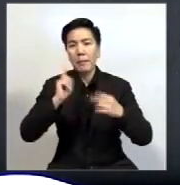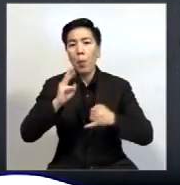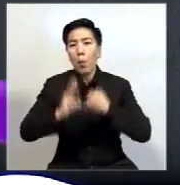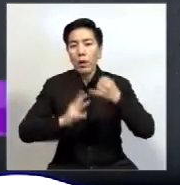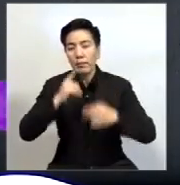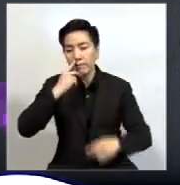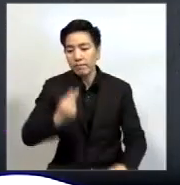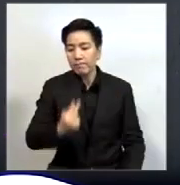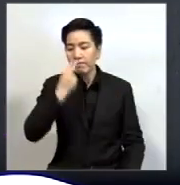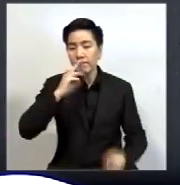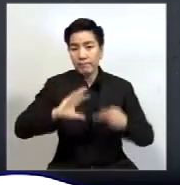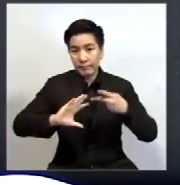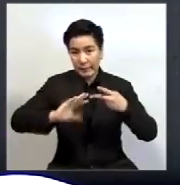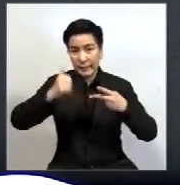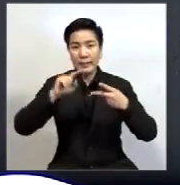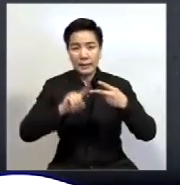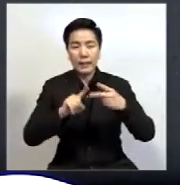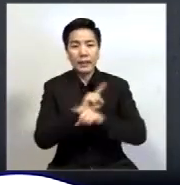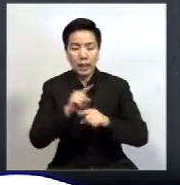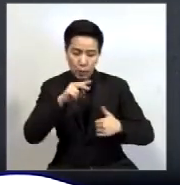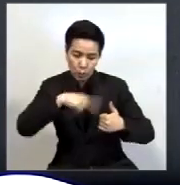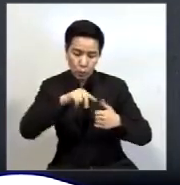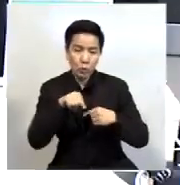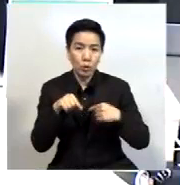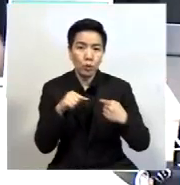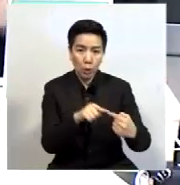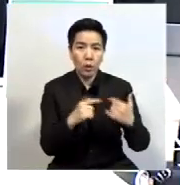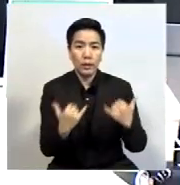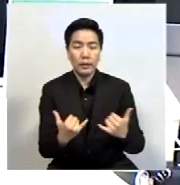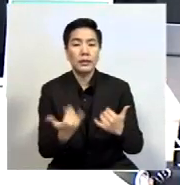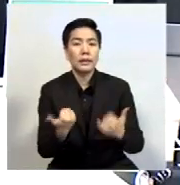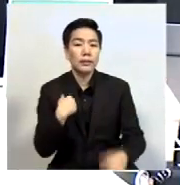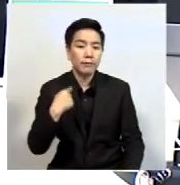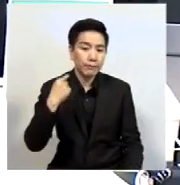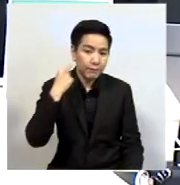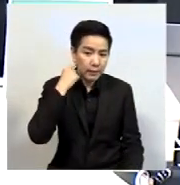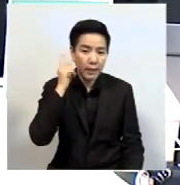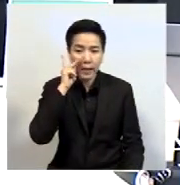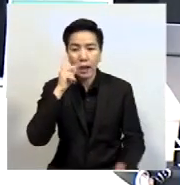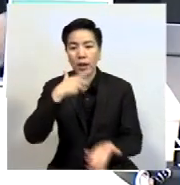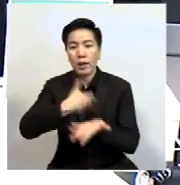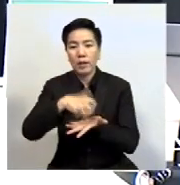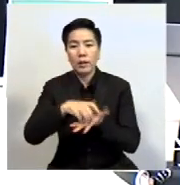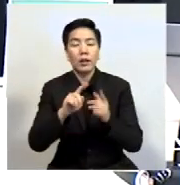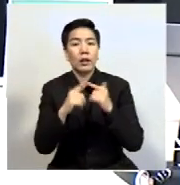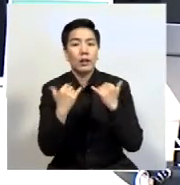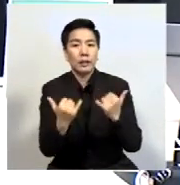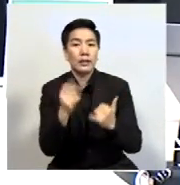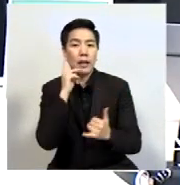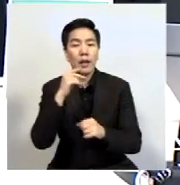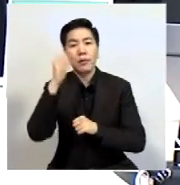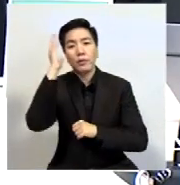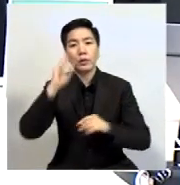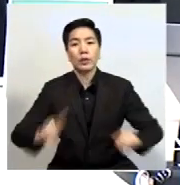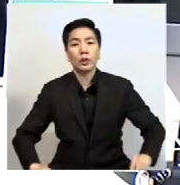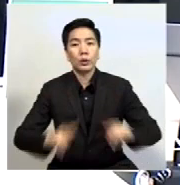ยระบบหายใจดีขึ้นแต่ก็ยังต้องดูแลอย่างใกล้ชิดต่อไปค่ะฟังการแถลงบางช่วงบางตอนจากทางโฆ